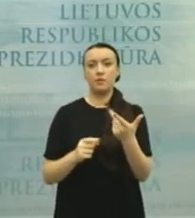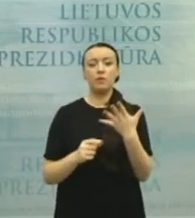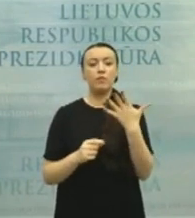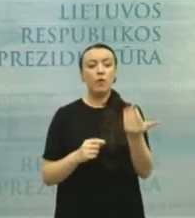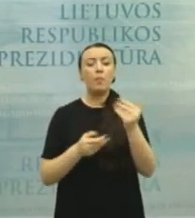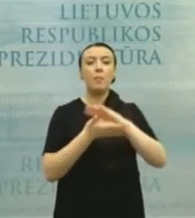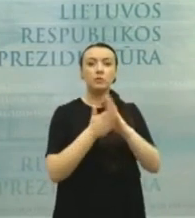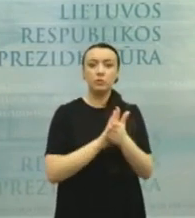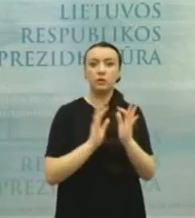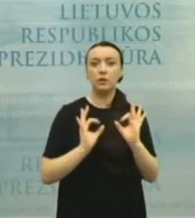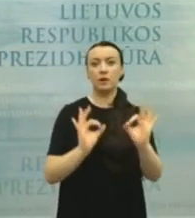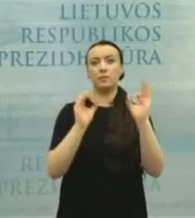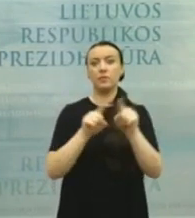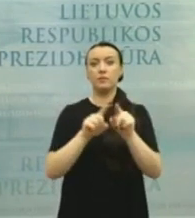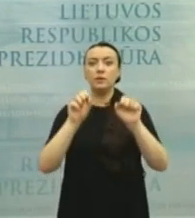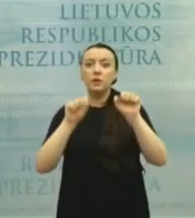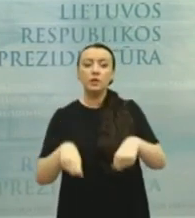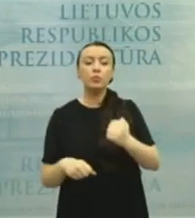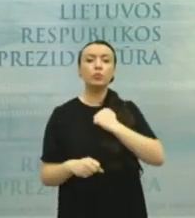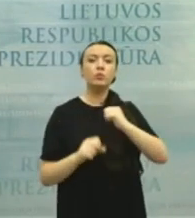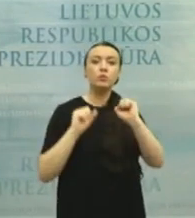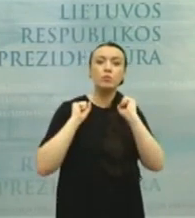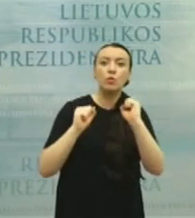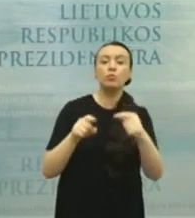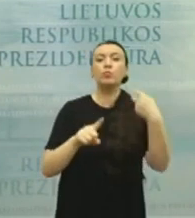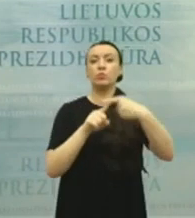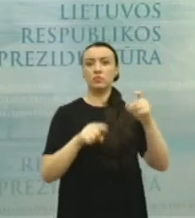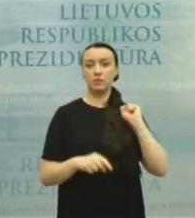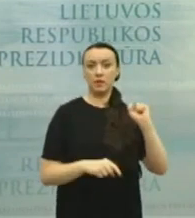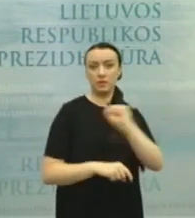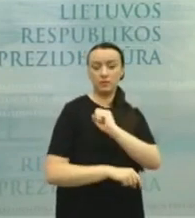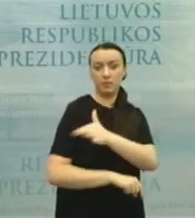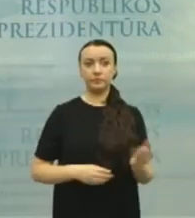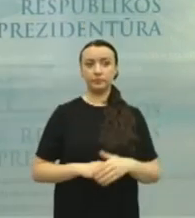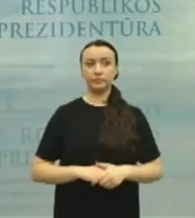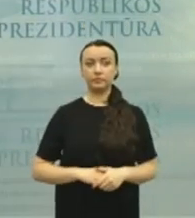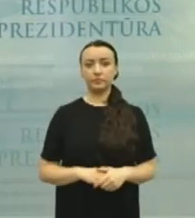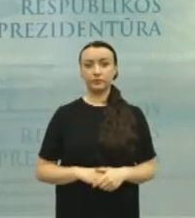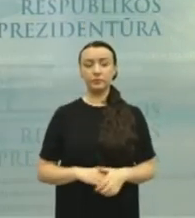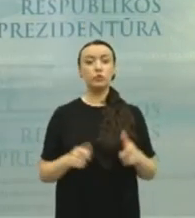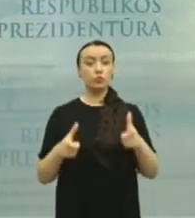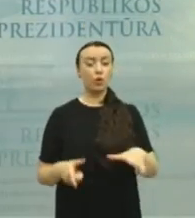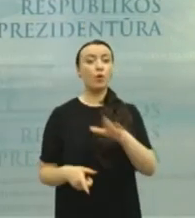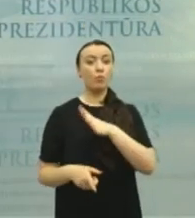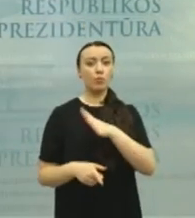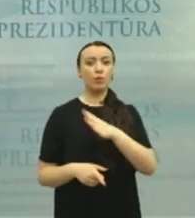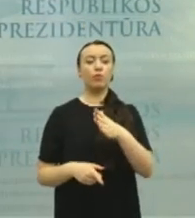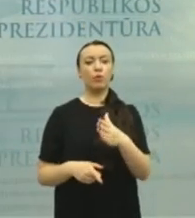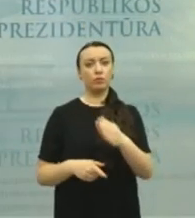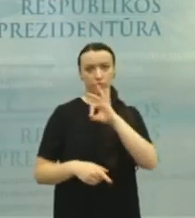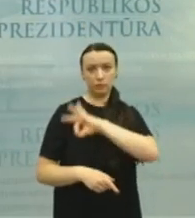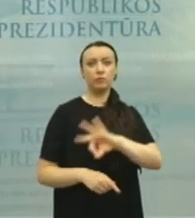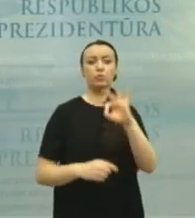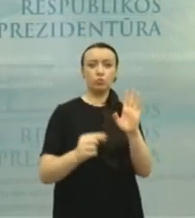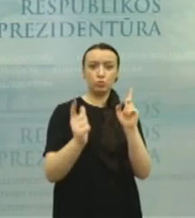jų pasirengimo galimybės sportuoti, tiek ir medicininės paslaugas. Tikrai buvo labai konstruktyvus